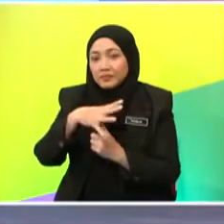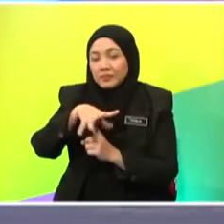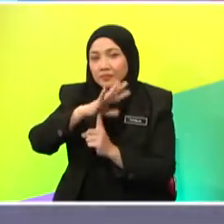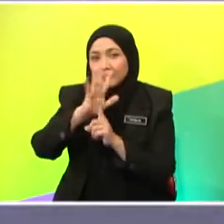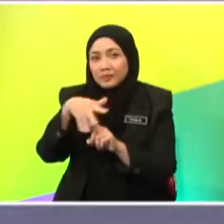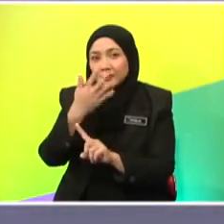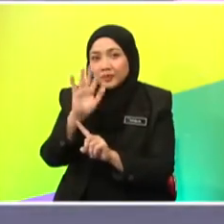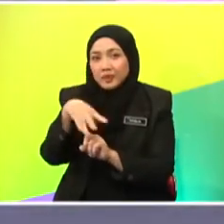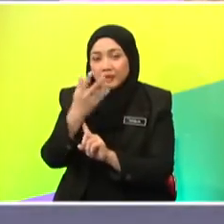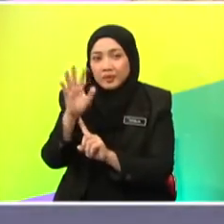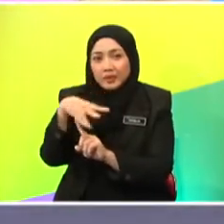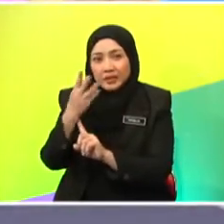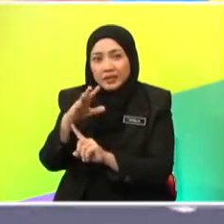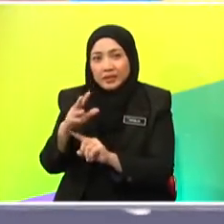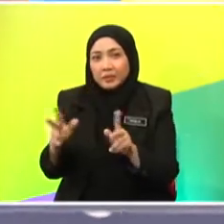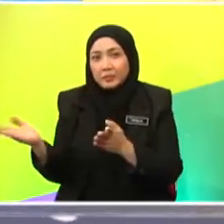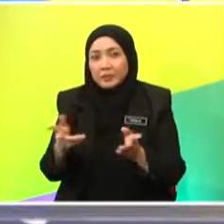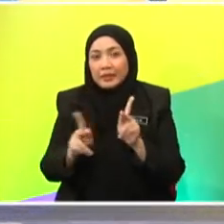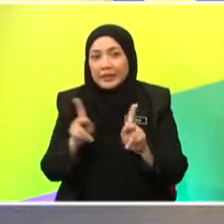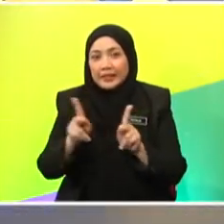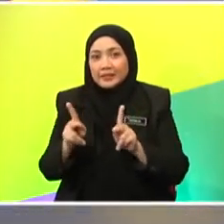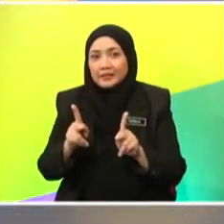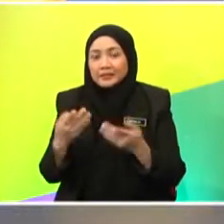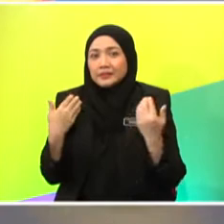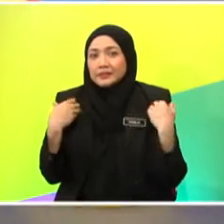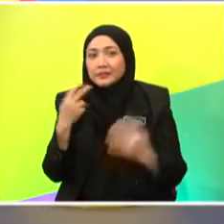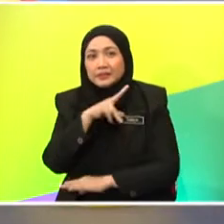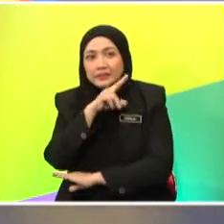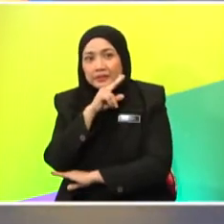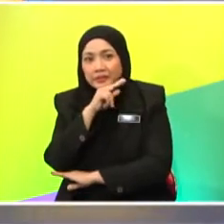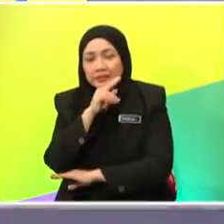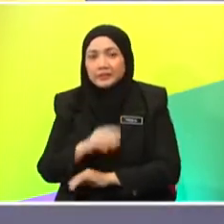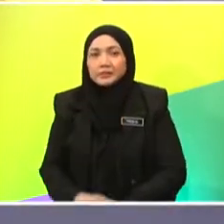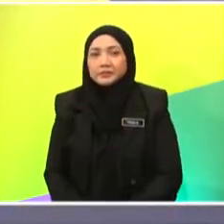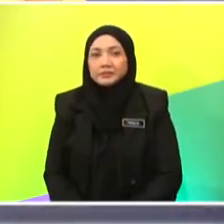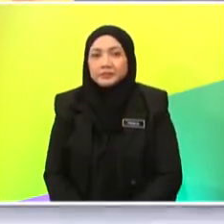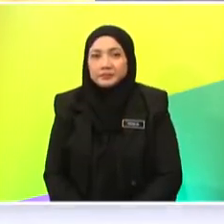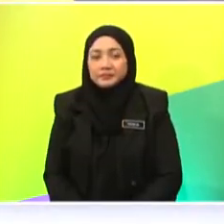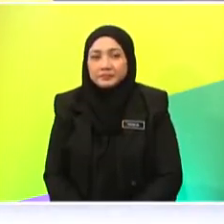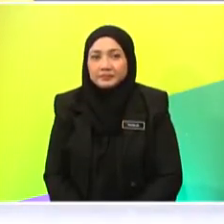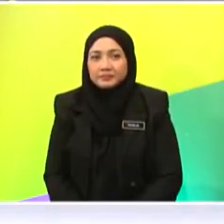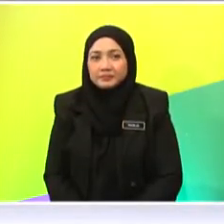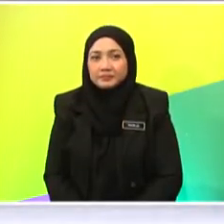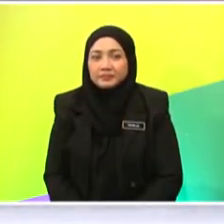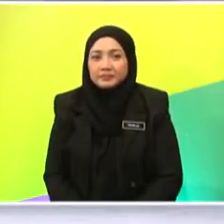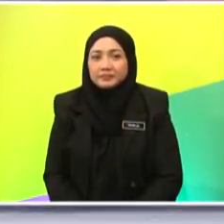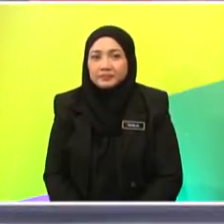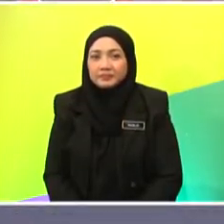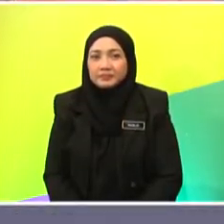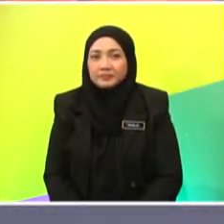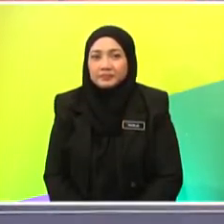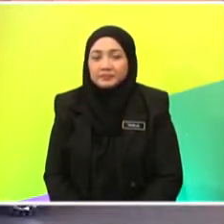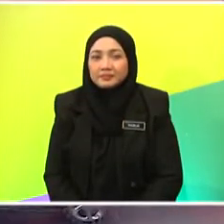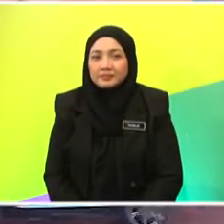nino nino nino almari tidak pula yang lainnya nino nino nino in-home